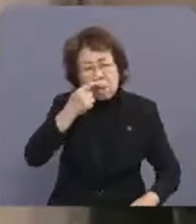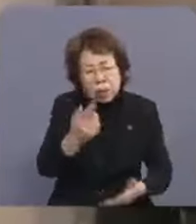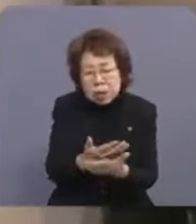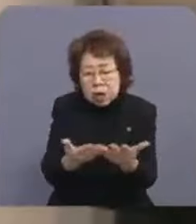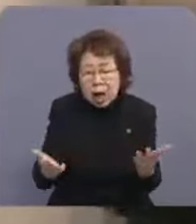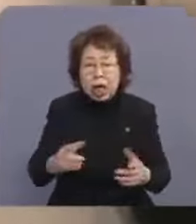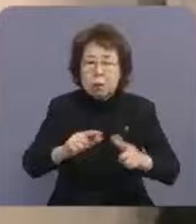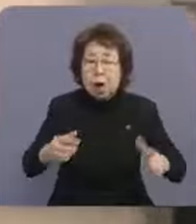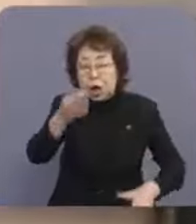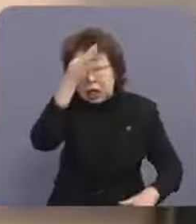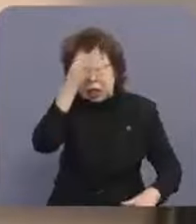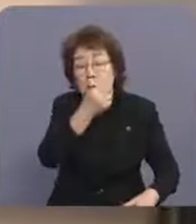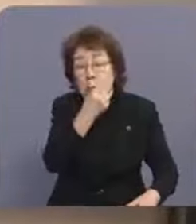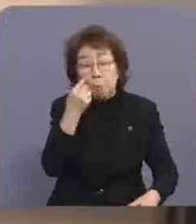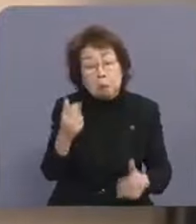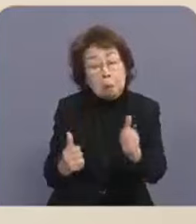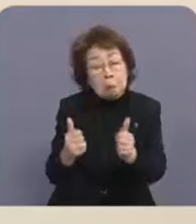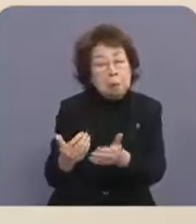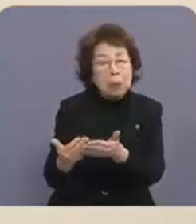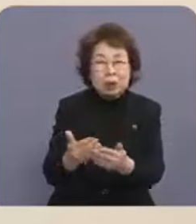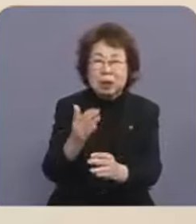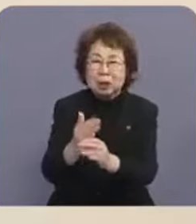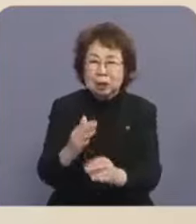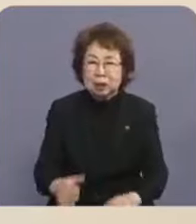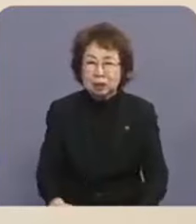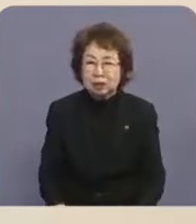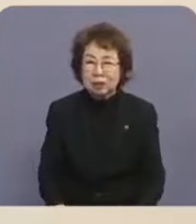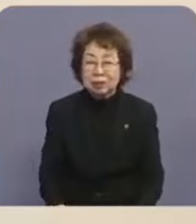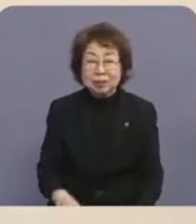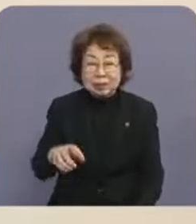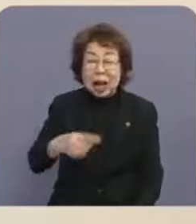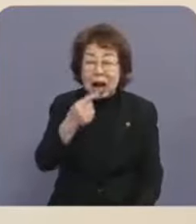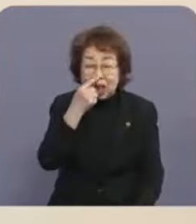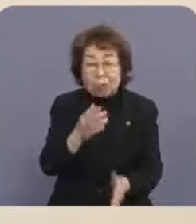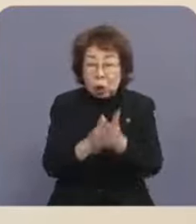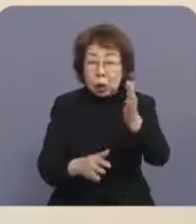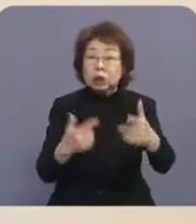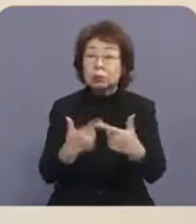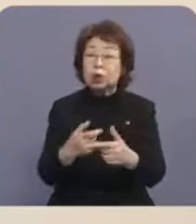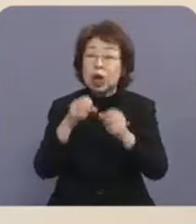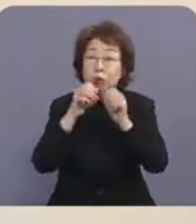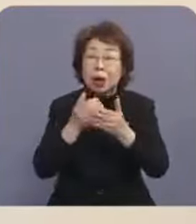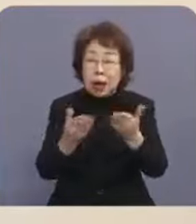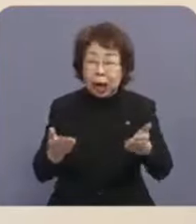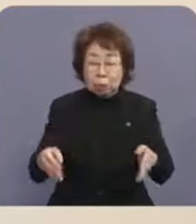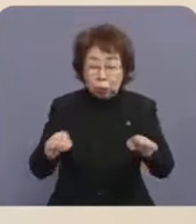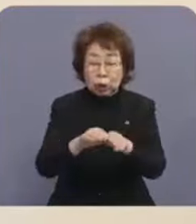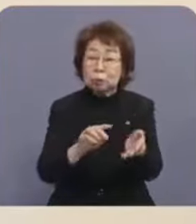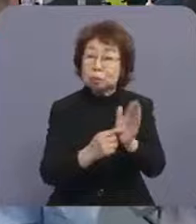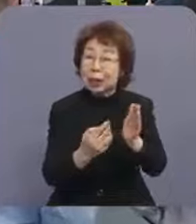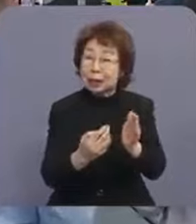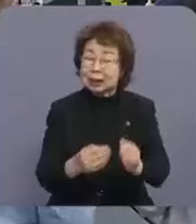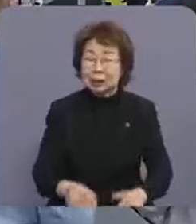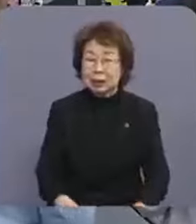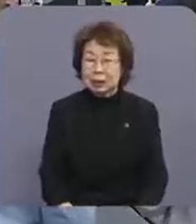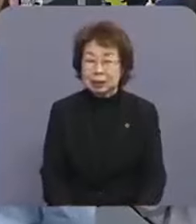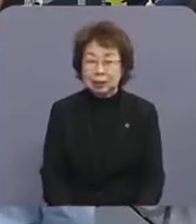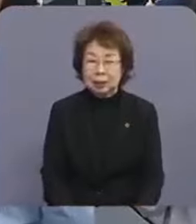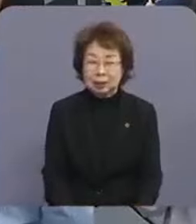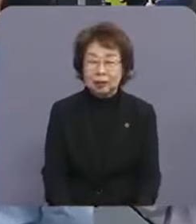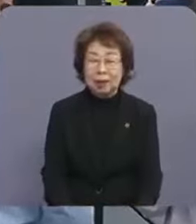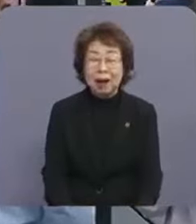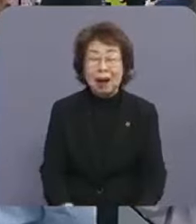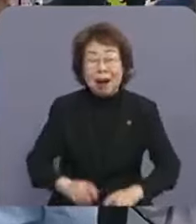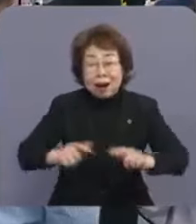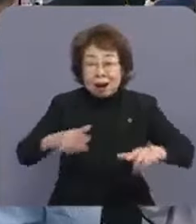제품과 기술 등을 선보였습니다. 행사에는 이렇게 커피 도시 부산을 소개하는 홍보 부스도 마련됐습니다.